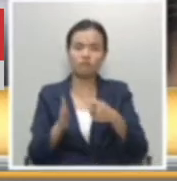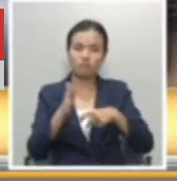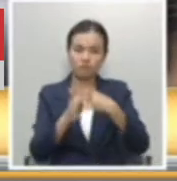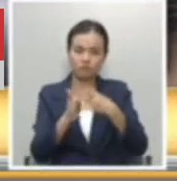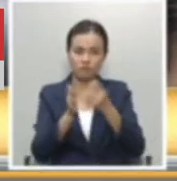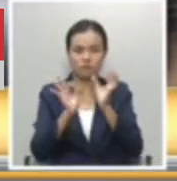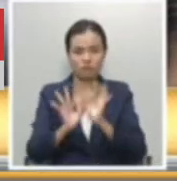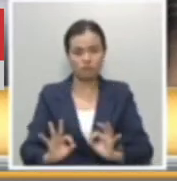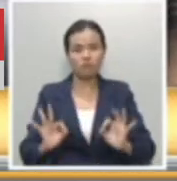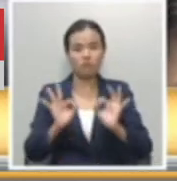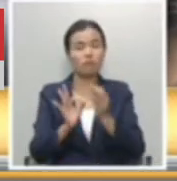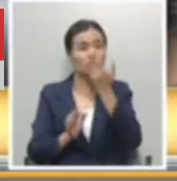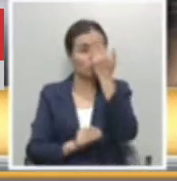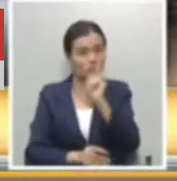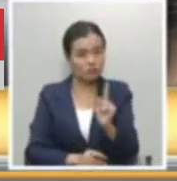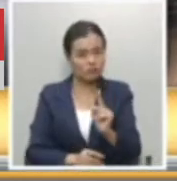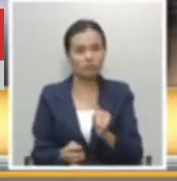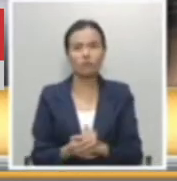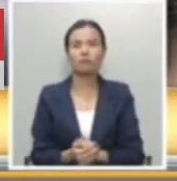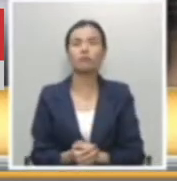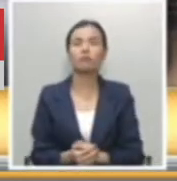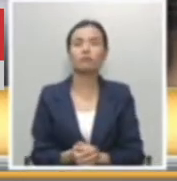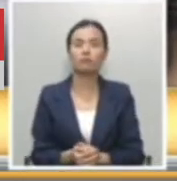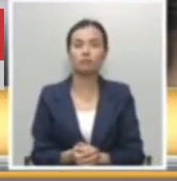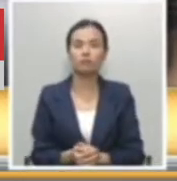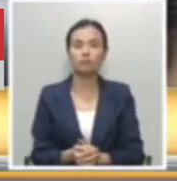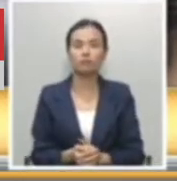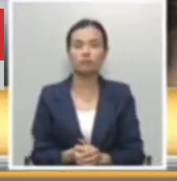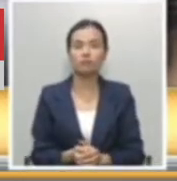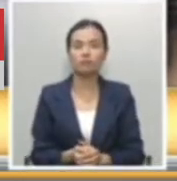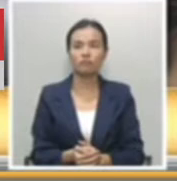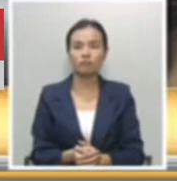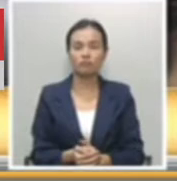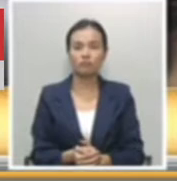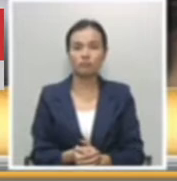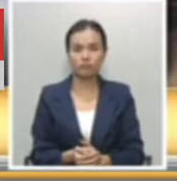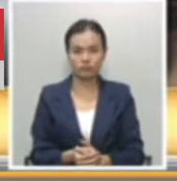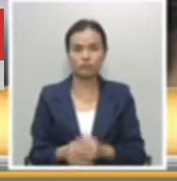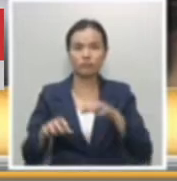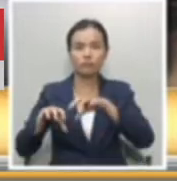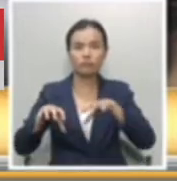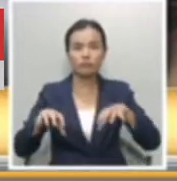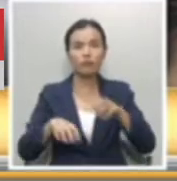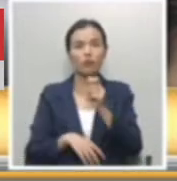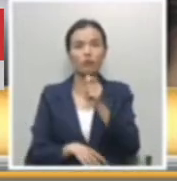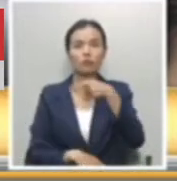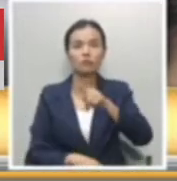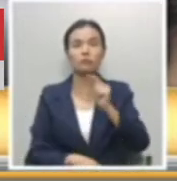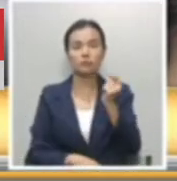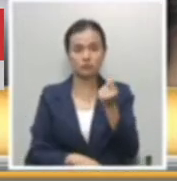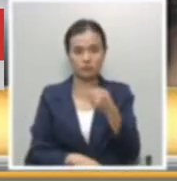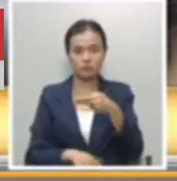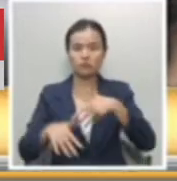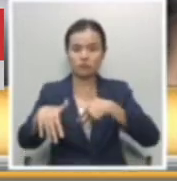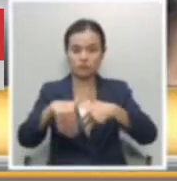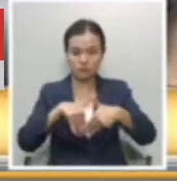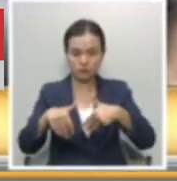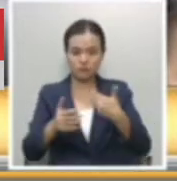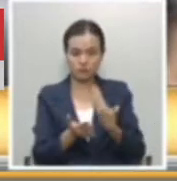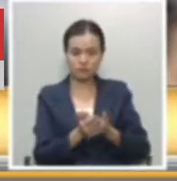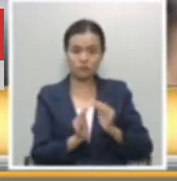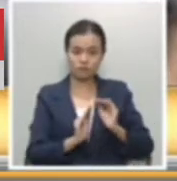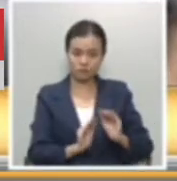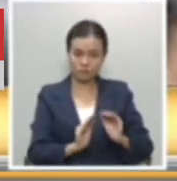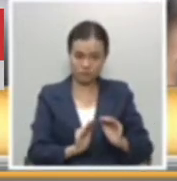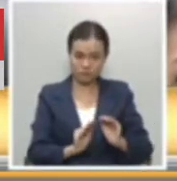ำคัญหรือไม่อย่างไรนะครับที่จะต้องให้องค์กรส่วนท้องถิ่นนั้นเขาเอาเงินสะสม